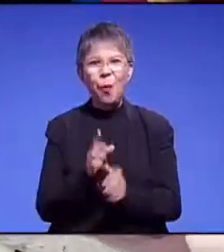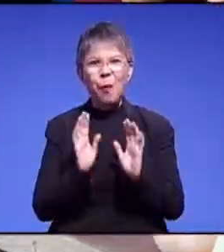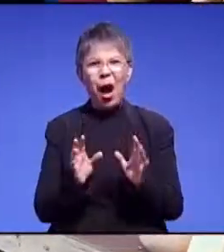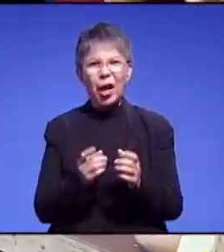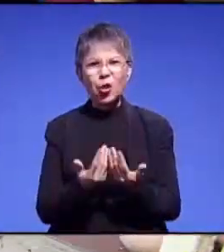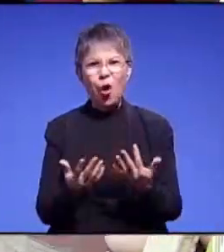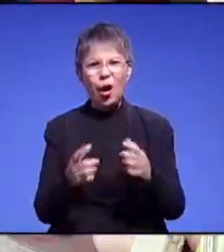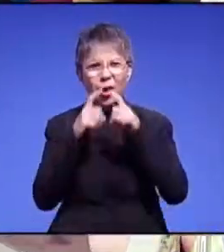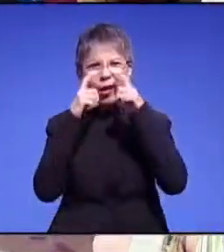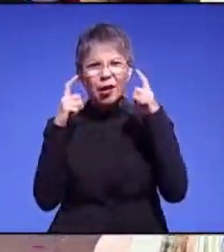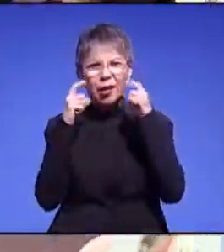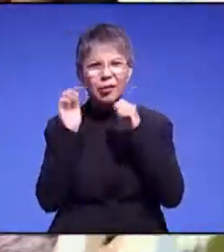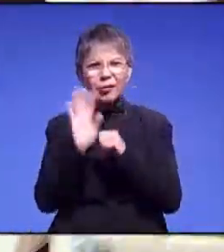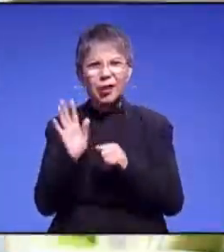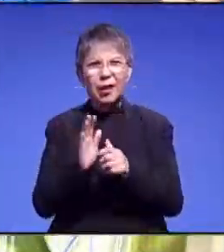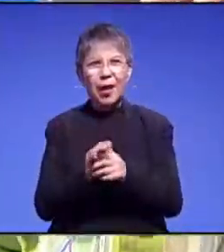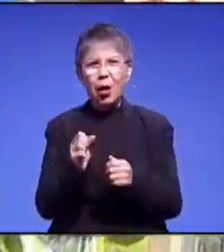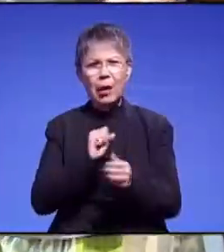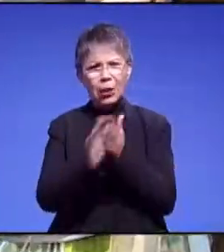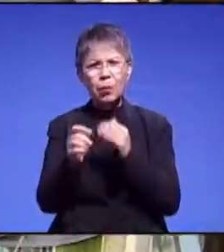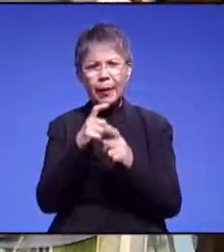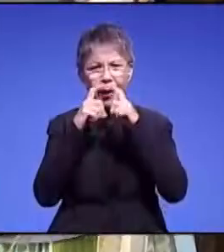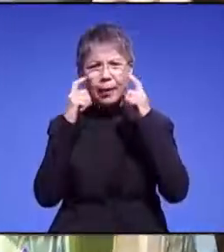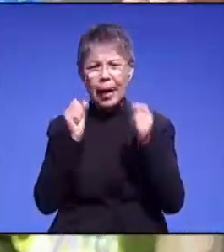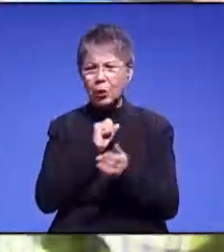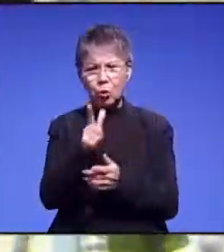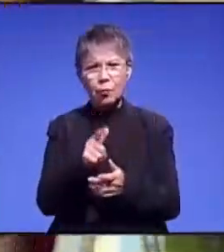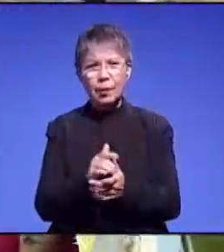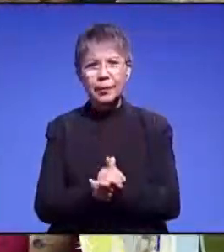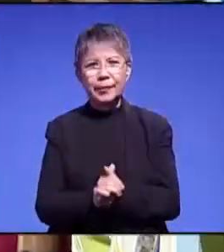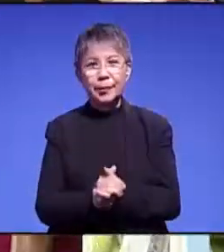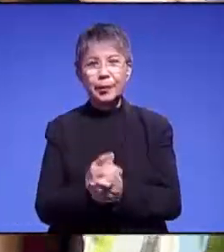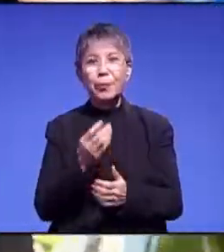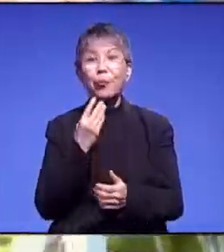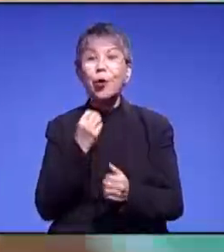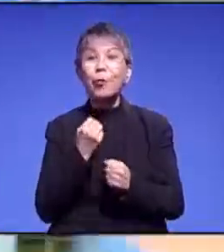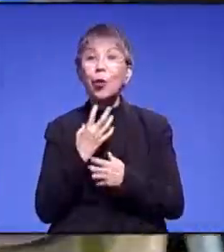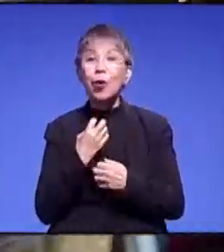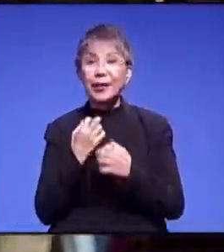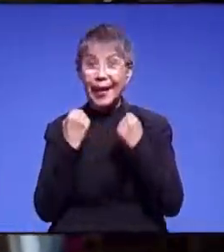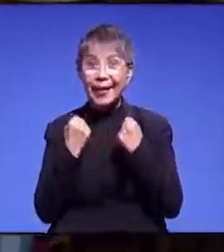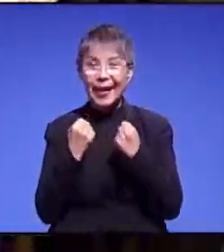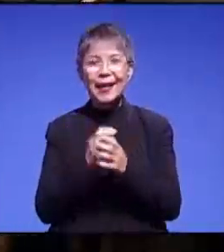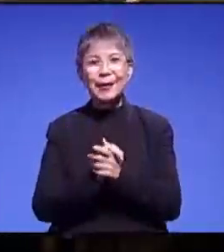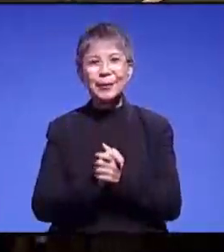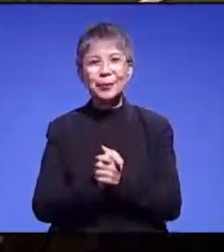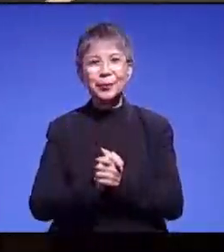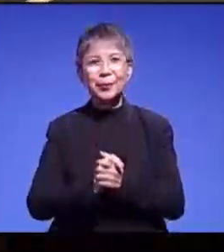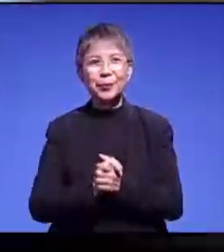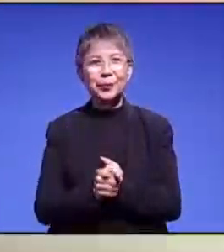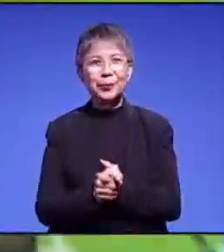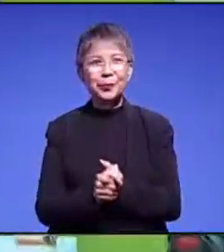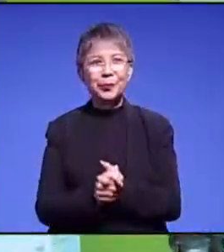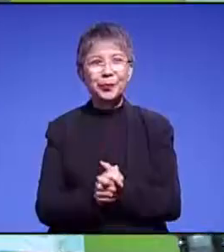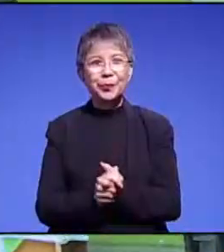pakai masker, toh? Dipakai langsung. Ya, mari. Sehat-sehat, Pak. Yuk. You are welcome.